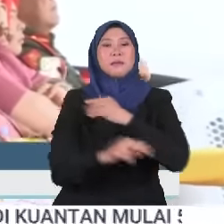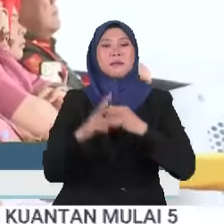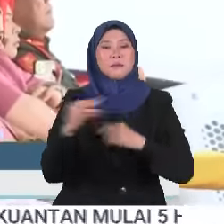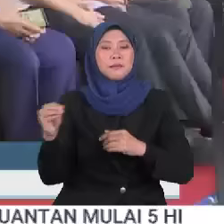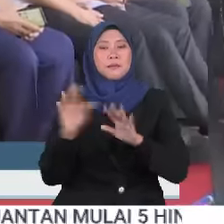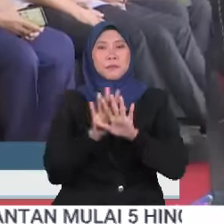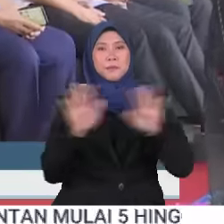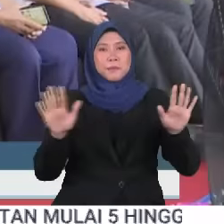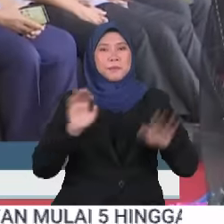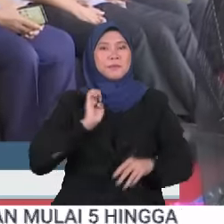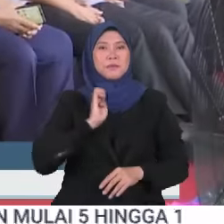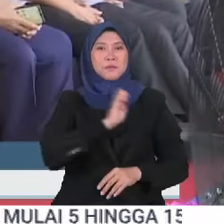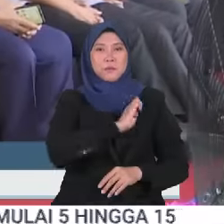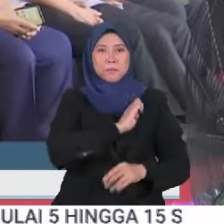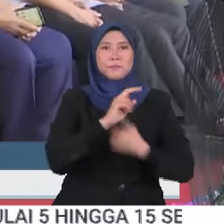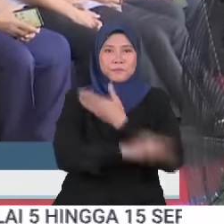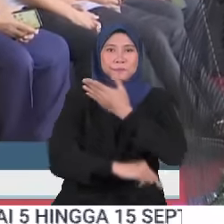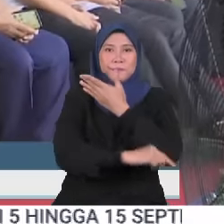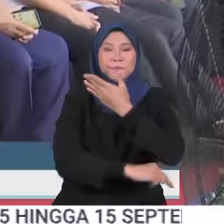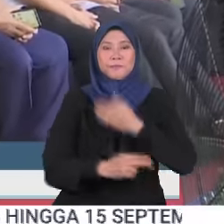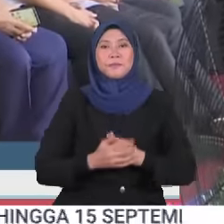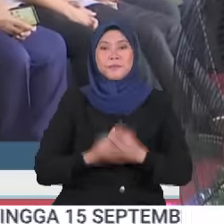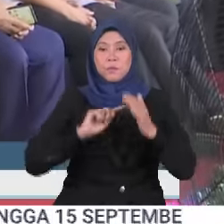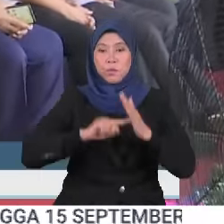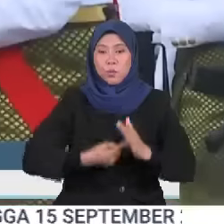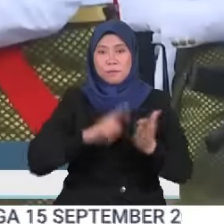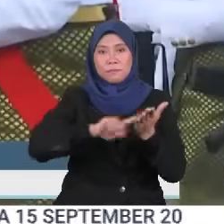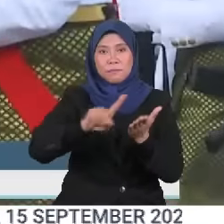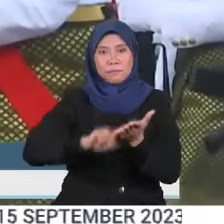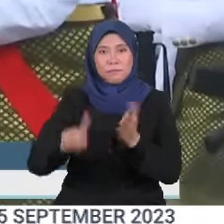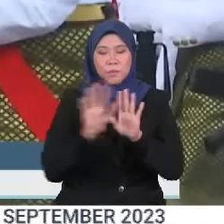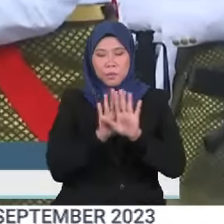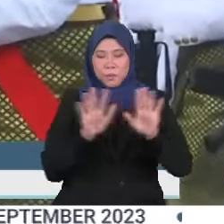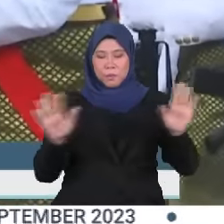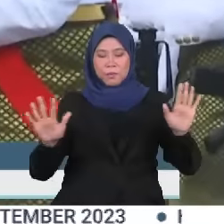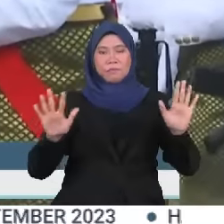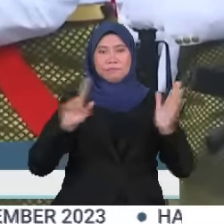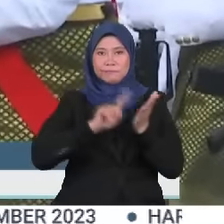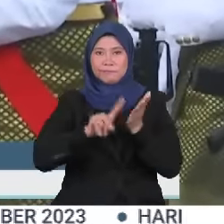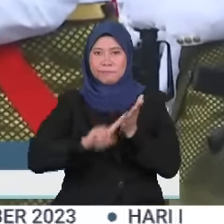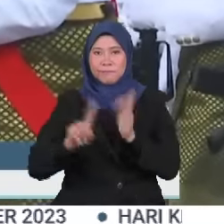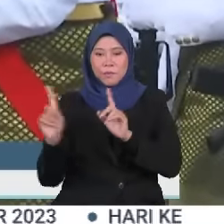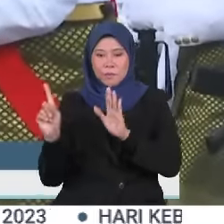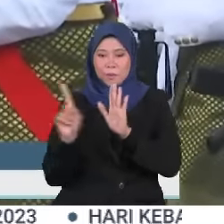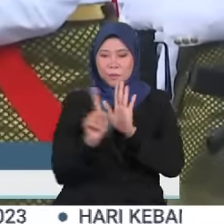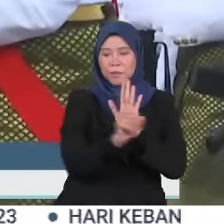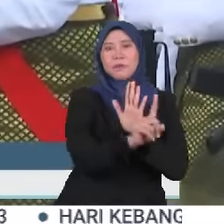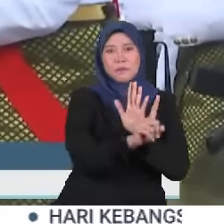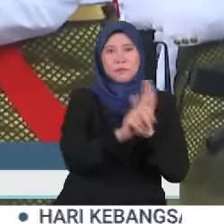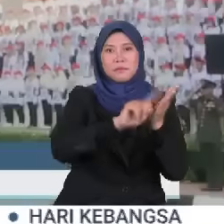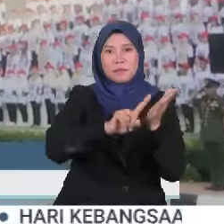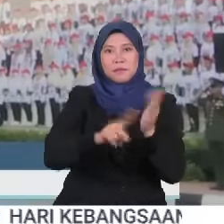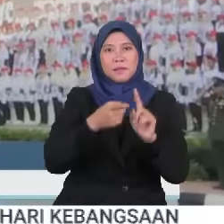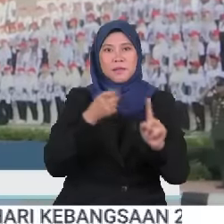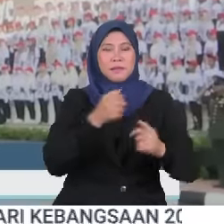serta barisan kabinet Negeri acara dimuliakan dengan pemeriksaan kawalan kehormatan utama Pasukan Pengawal kehormat